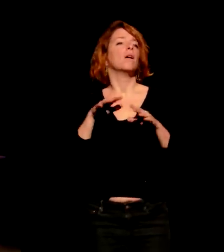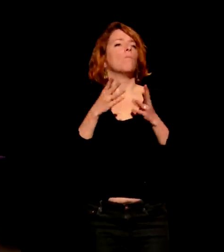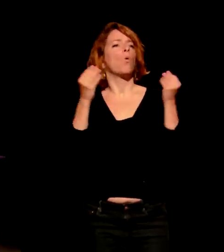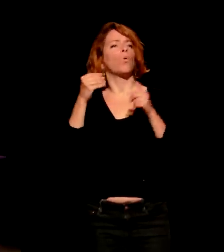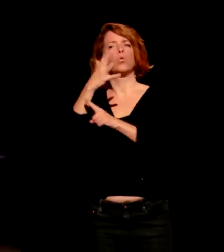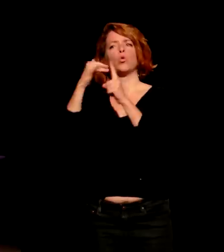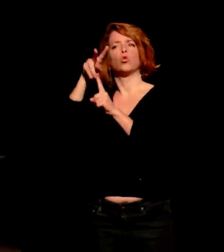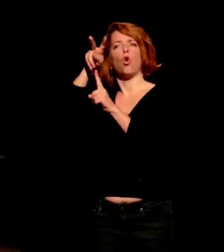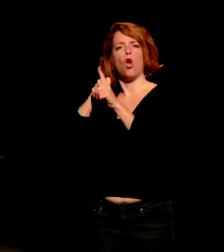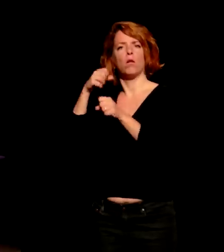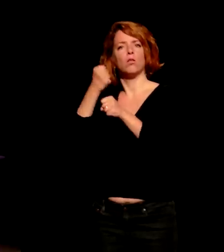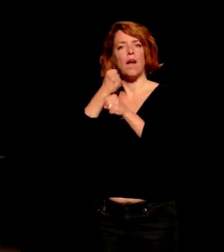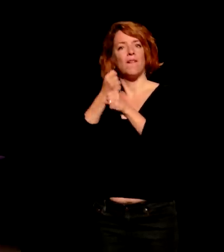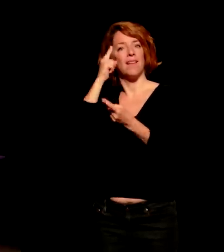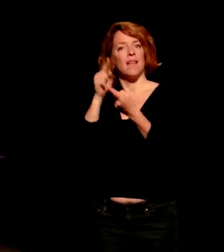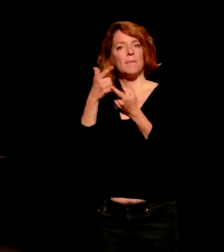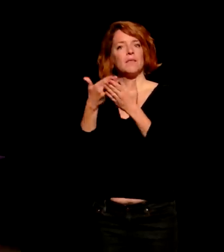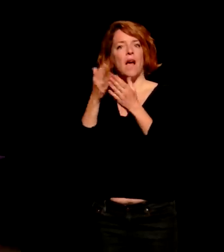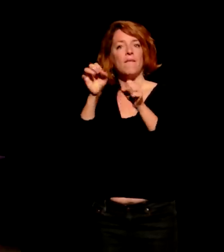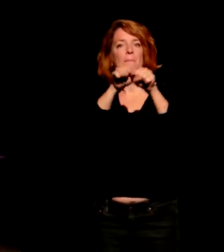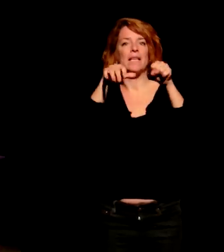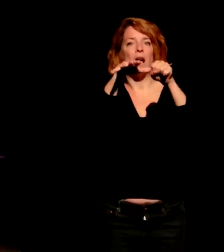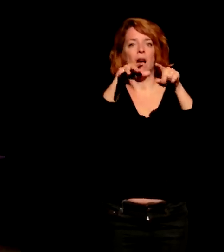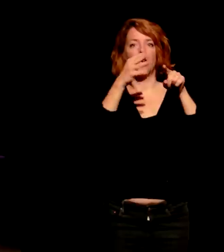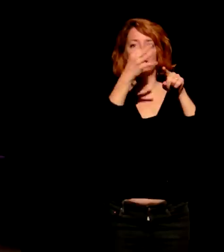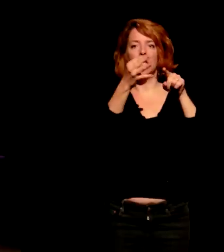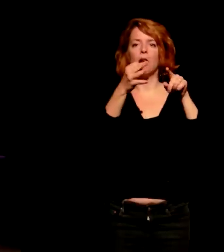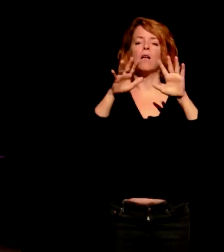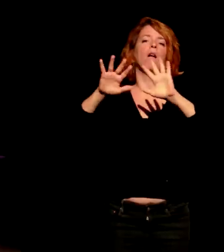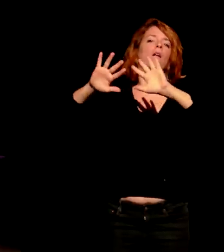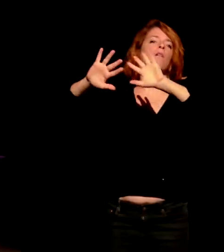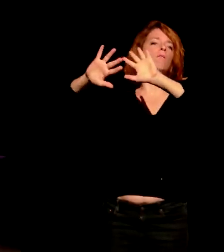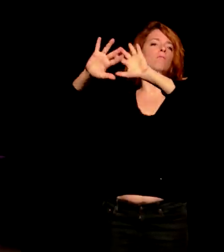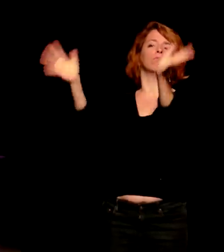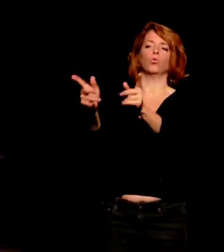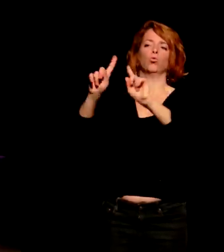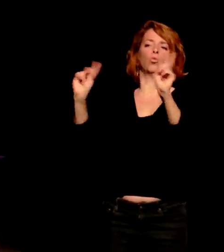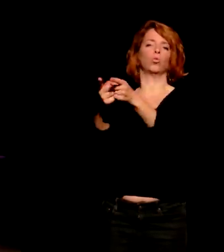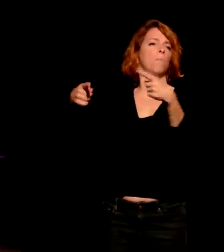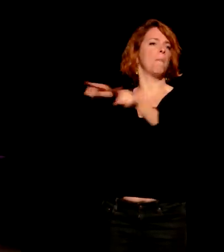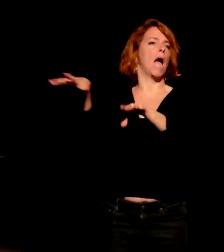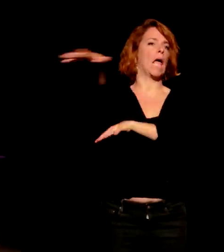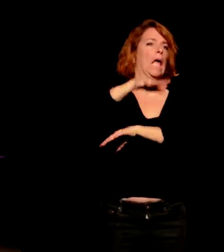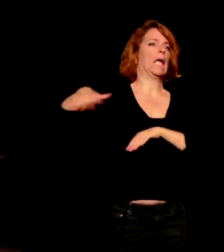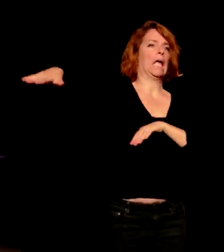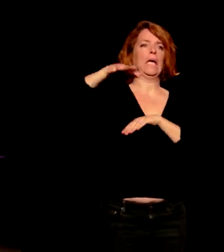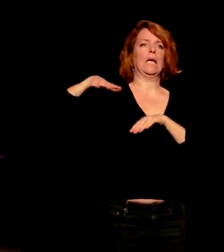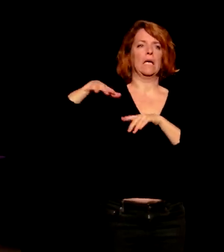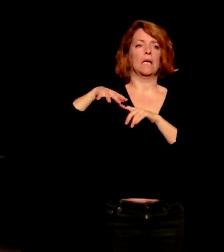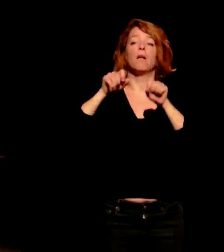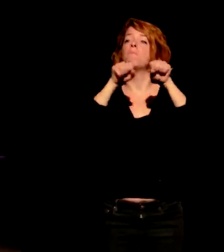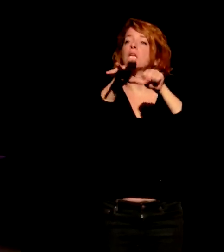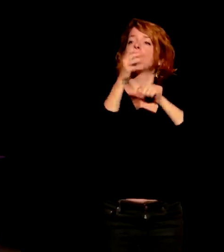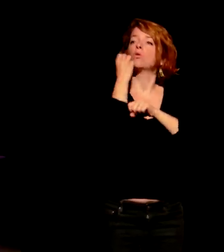médias sont très très forts pour ça. Dans la logique d'homogénéisation, de dire qu'ils sont tous pareils, il y a un beau moyen qu'utilisent les